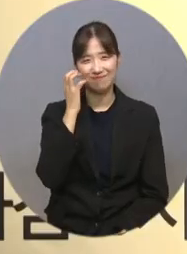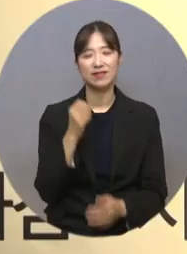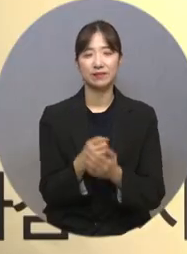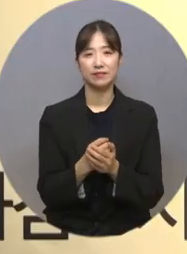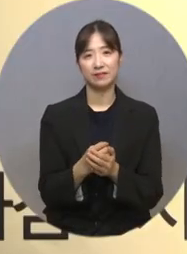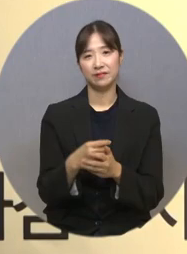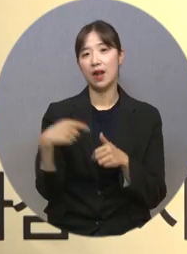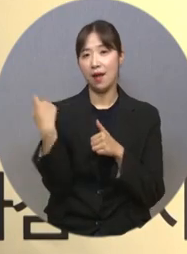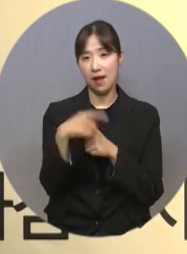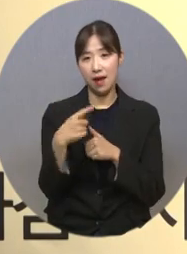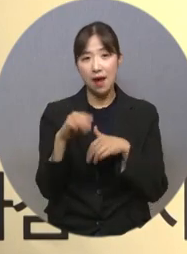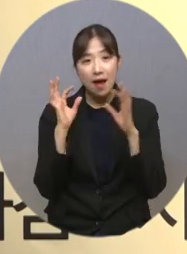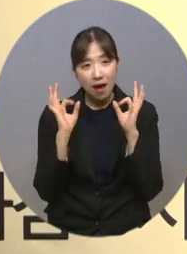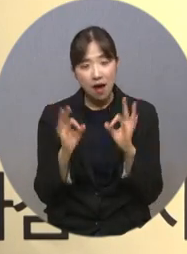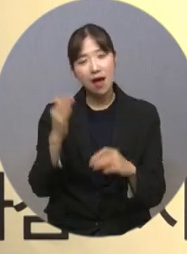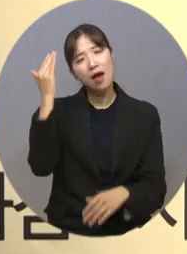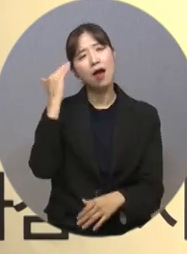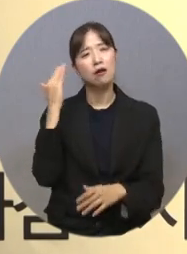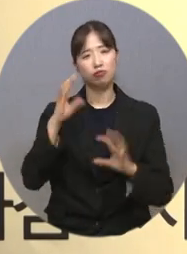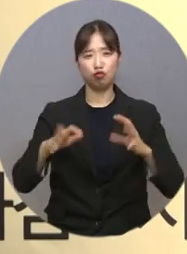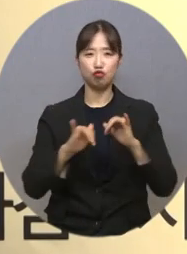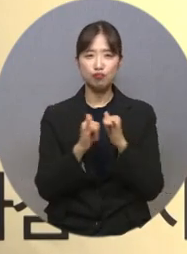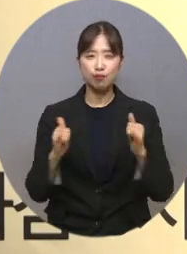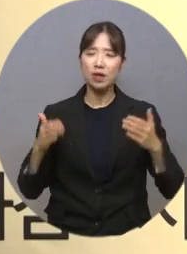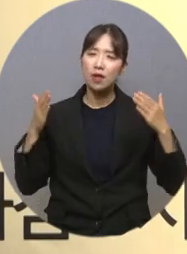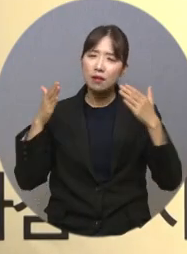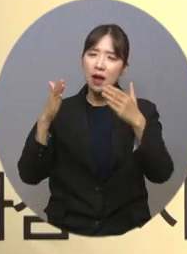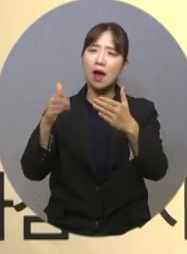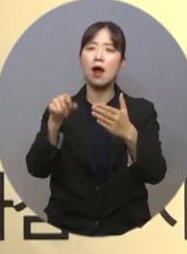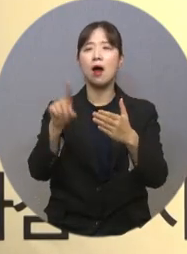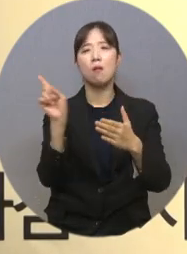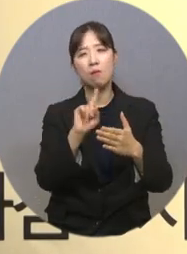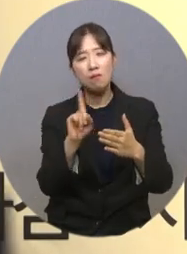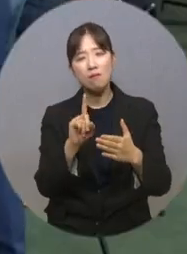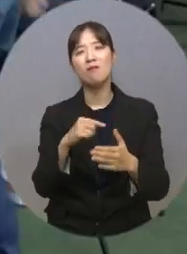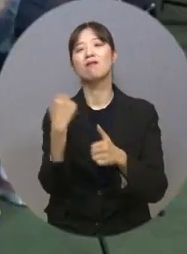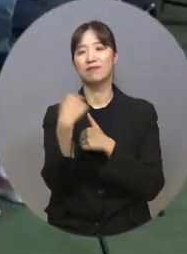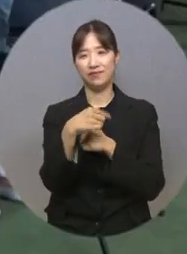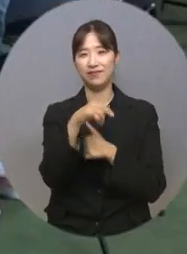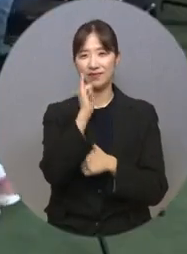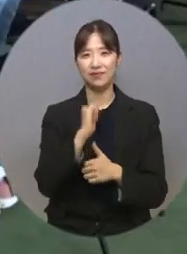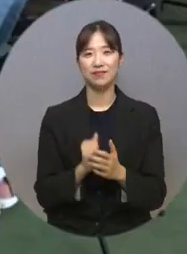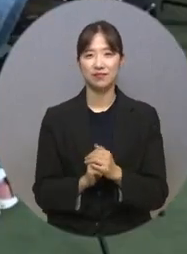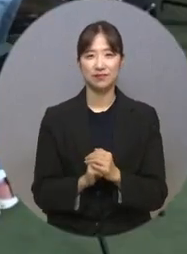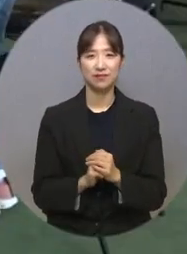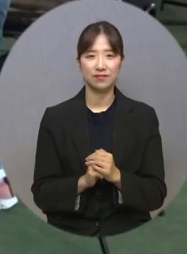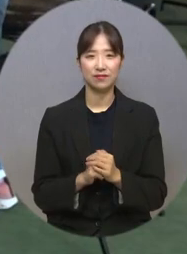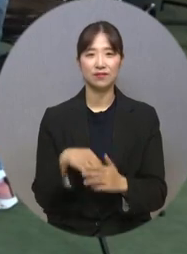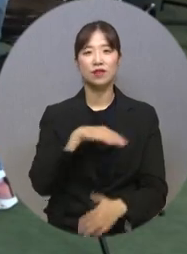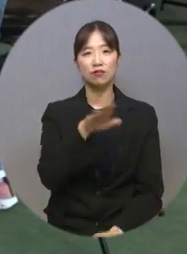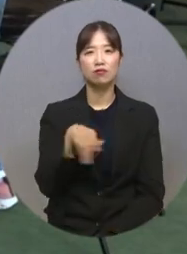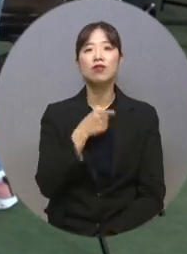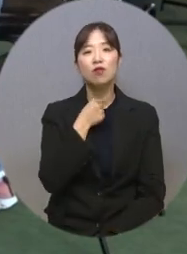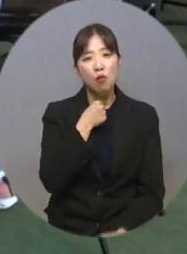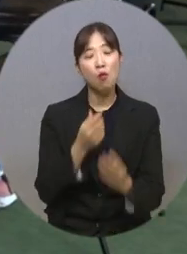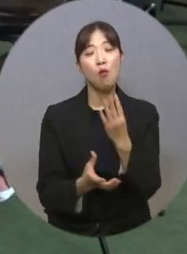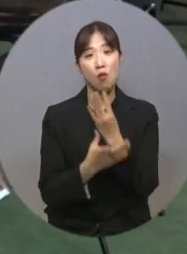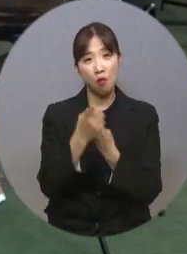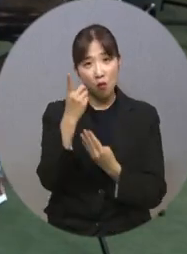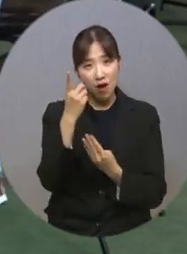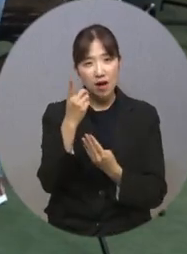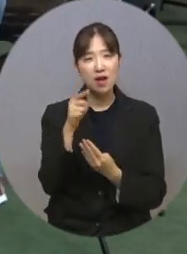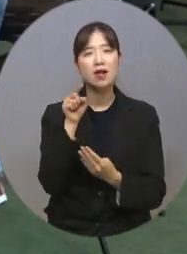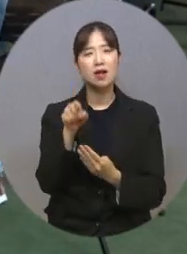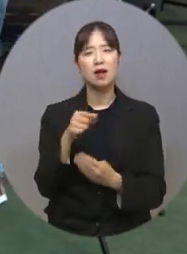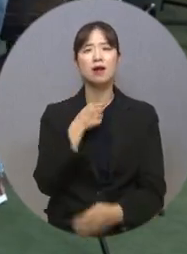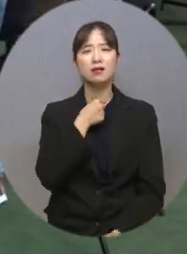통해 대한민국 국민이 나아갈 방향을 제시하고 있었습니다. 우리의 소원은 통일.